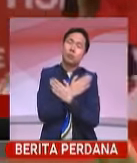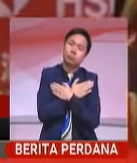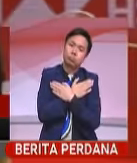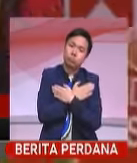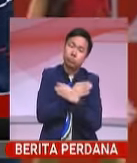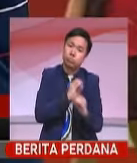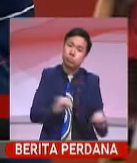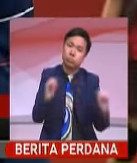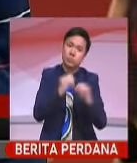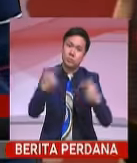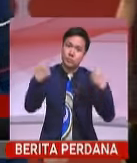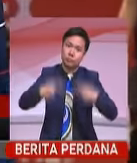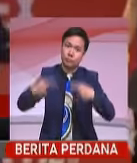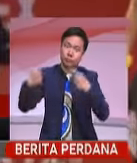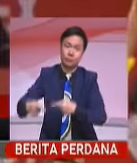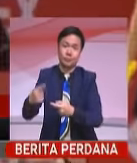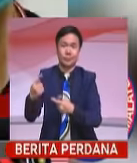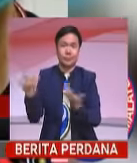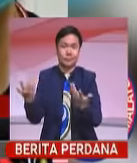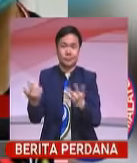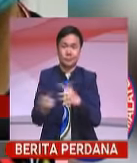COVID-19.